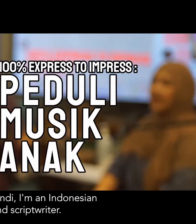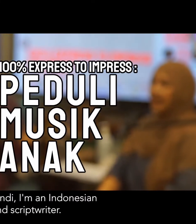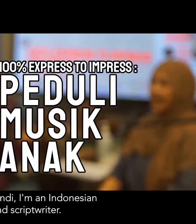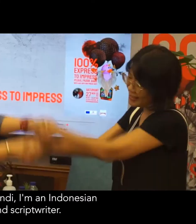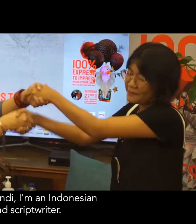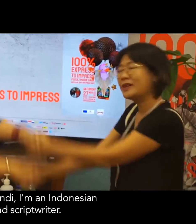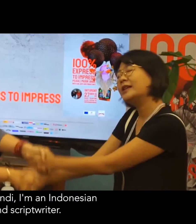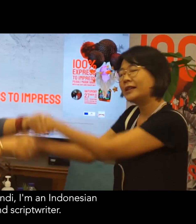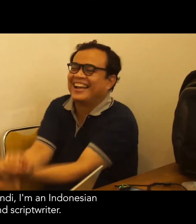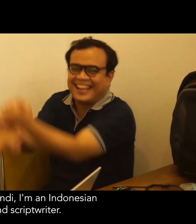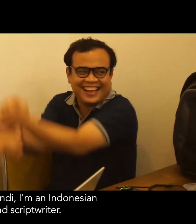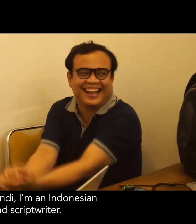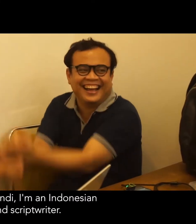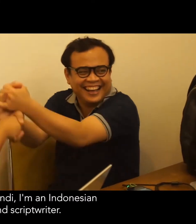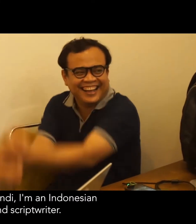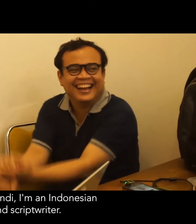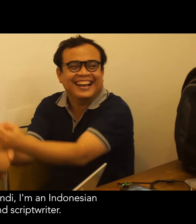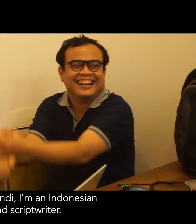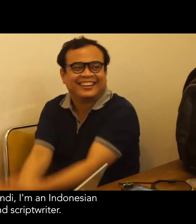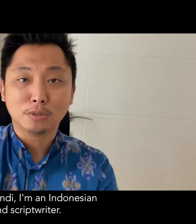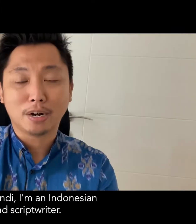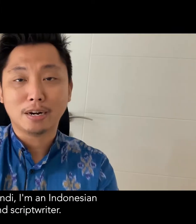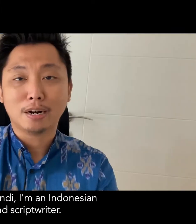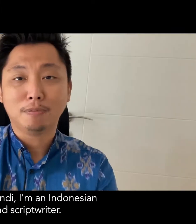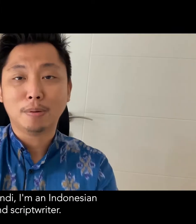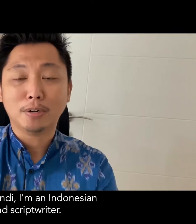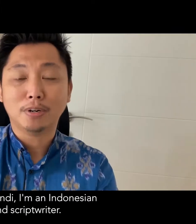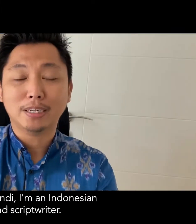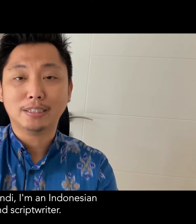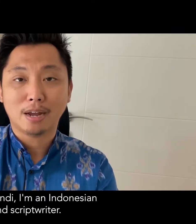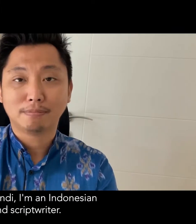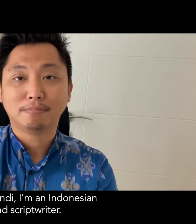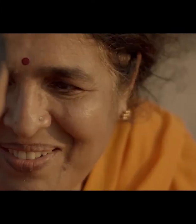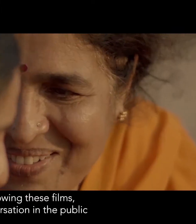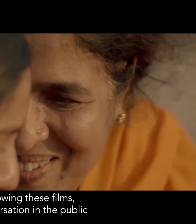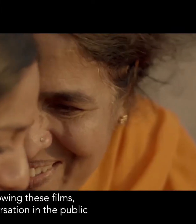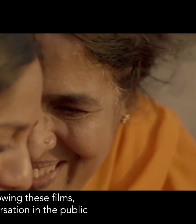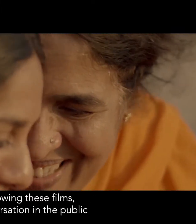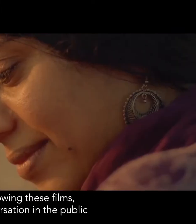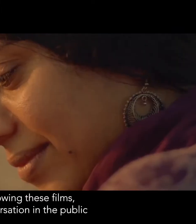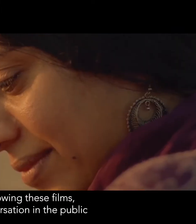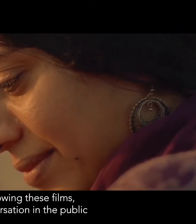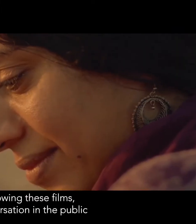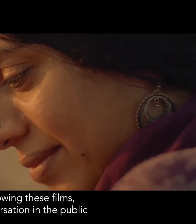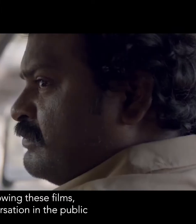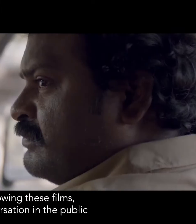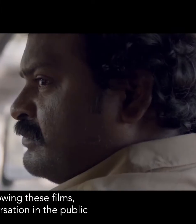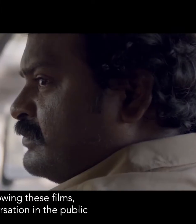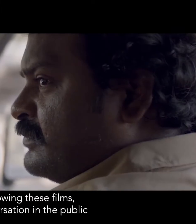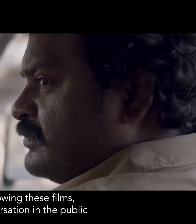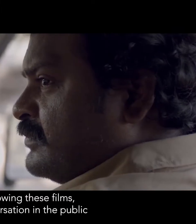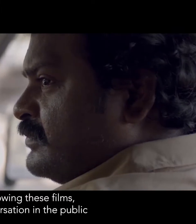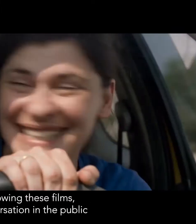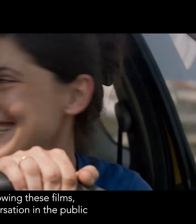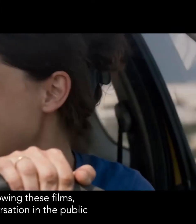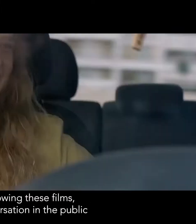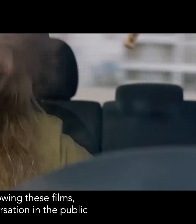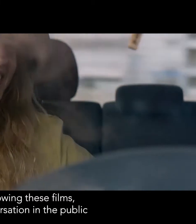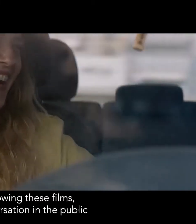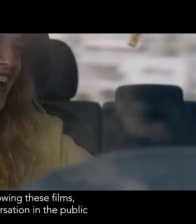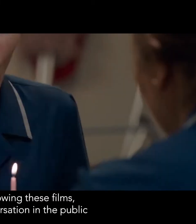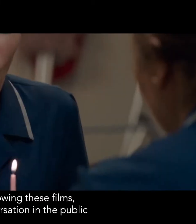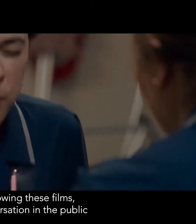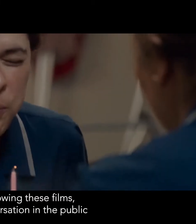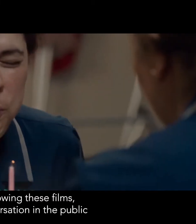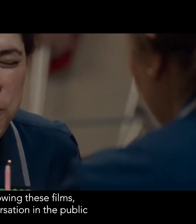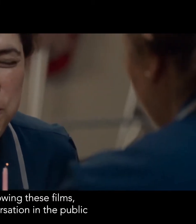Halo, saya Lika Liku Laki, saya seorang penulis naskah dan sutradara film Indonesia. Saya berharap dengan ditayangkannya film-film ini,